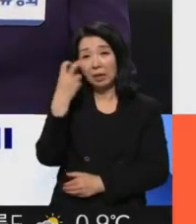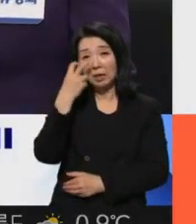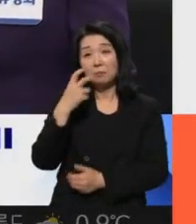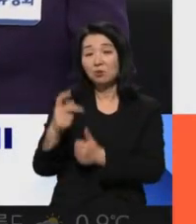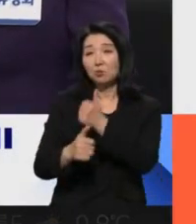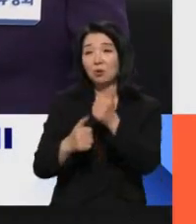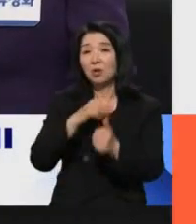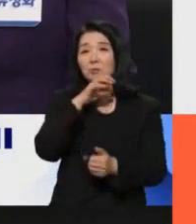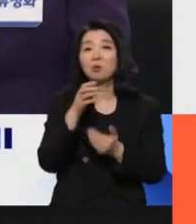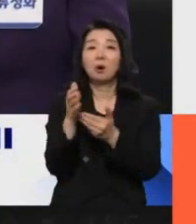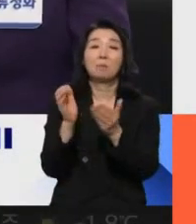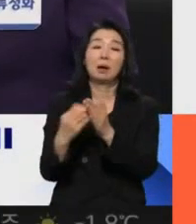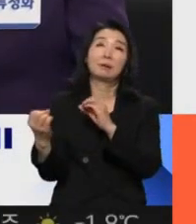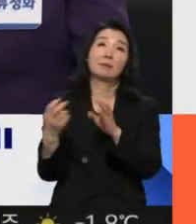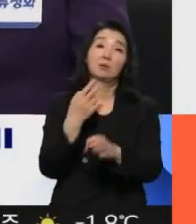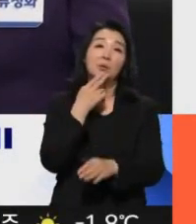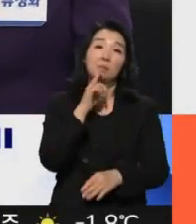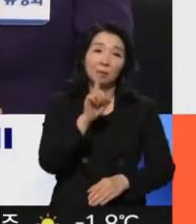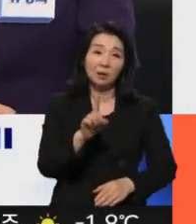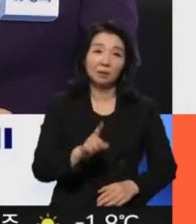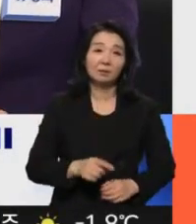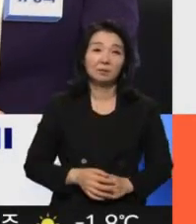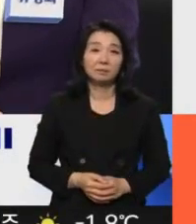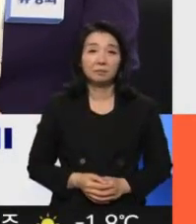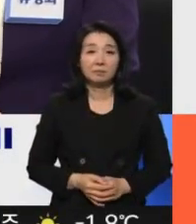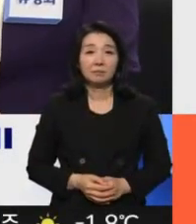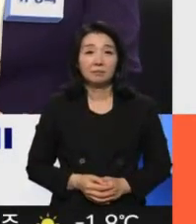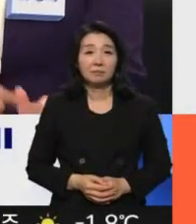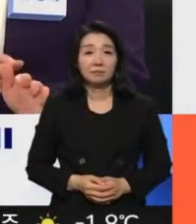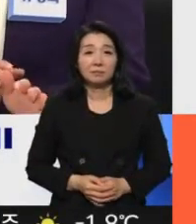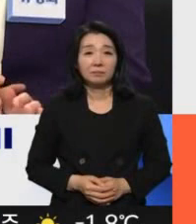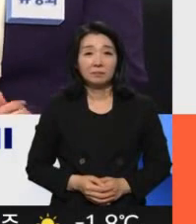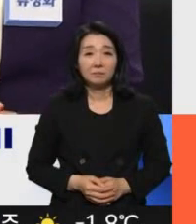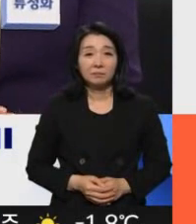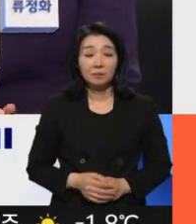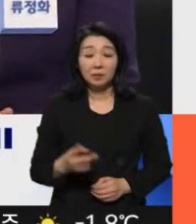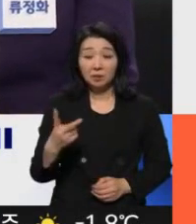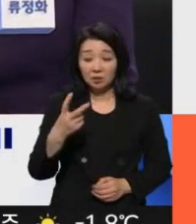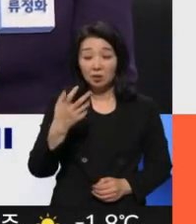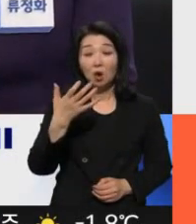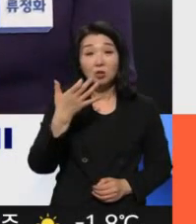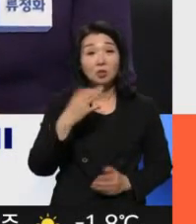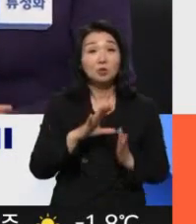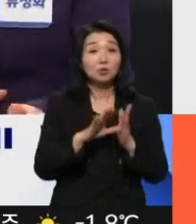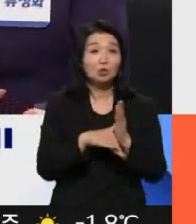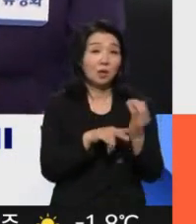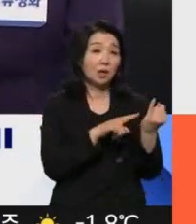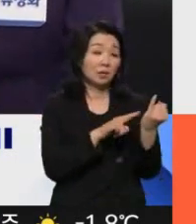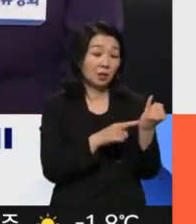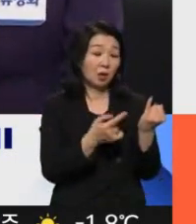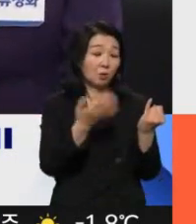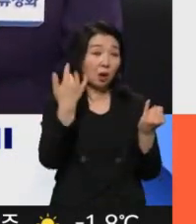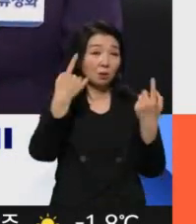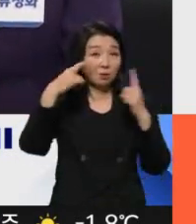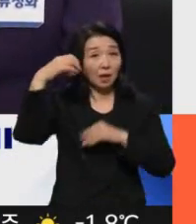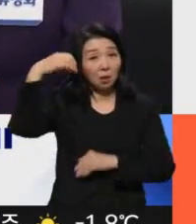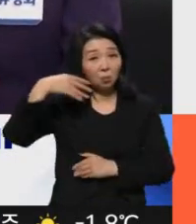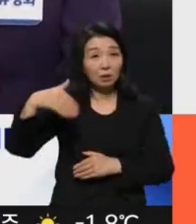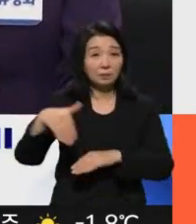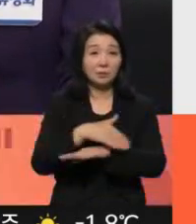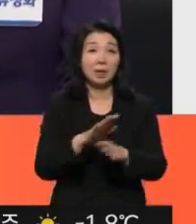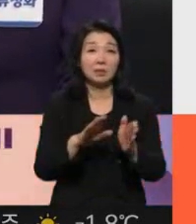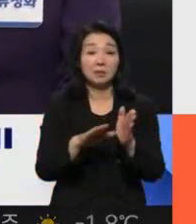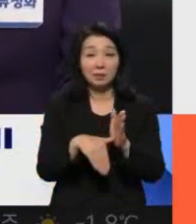제기했지만 아무런 답변을 받지 못했다 이렇게 이유를 설명했는데요 지난 2019년에 과거 대학원 재학